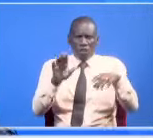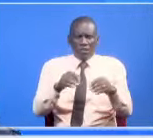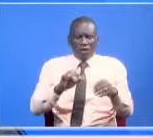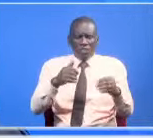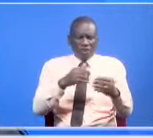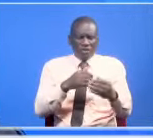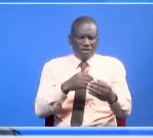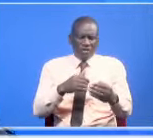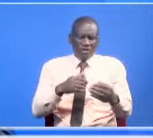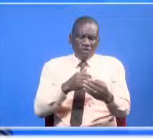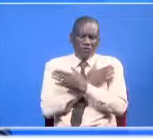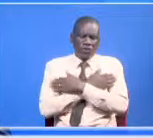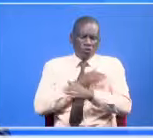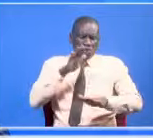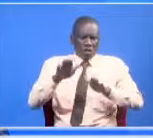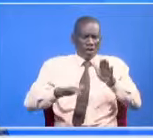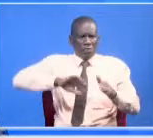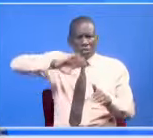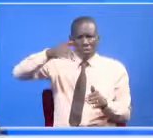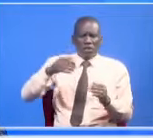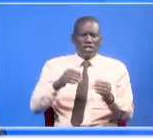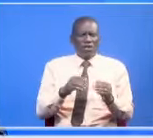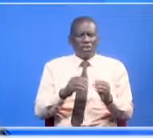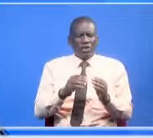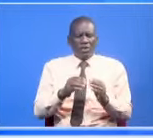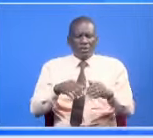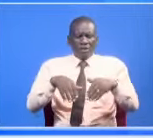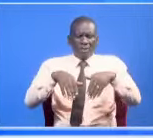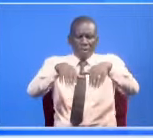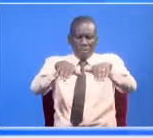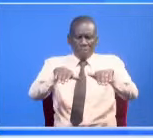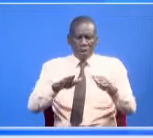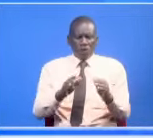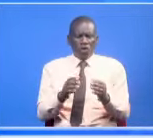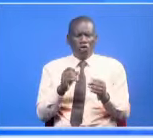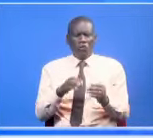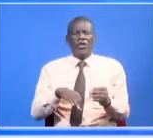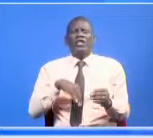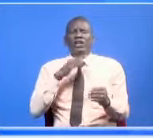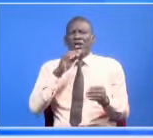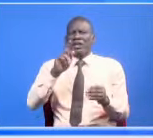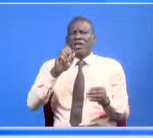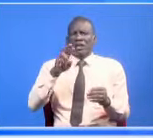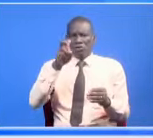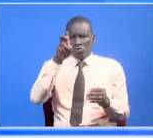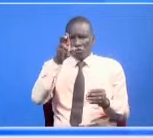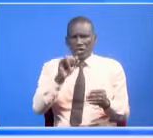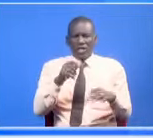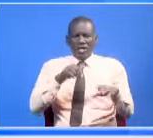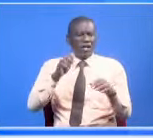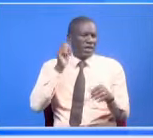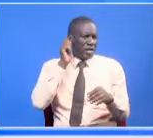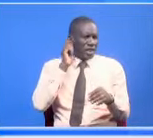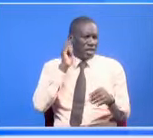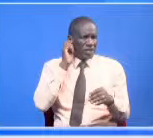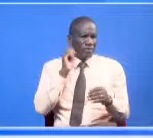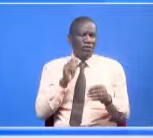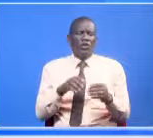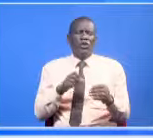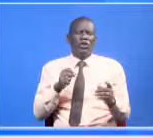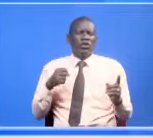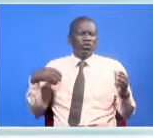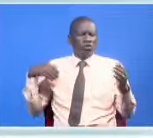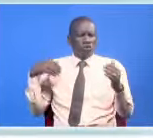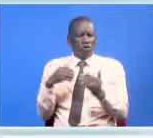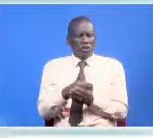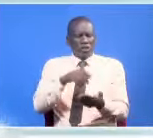wa pandaji milima katika ibada ya mazishi ya mwenda zake iliyofanyika katika eneo la Chepterit, kaunti ya Nandi. Ili kufikia katika